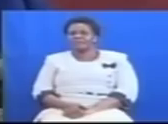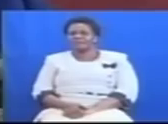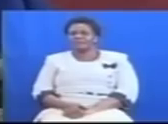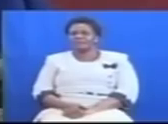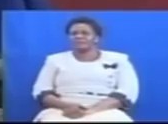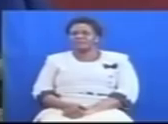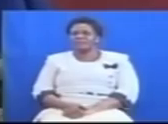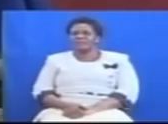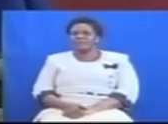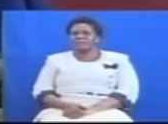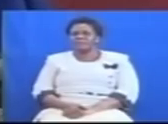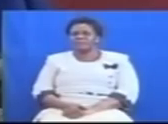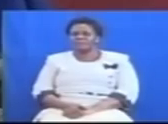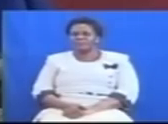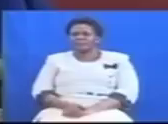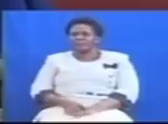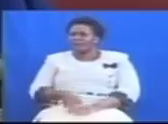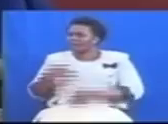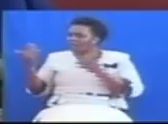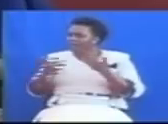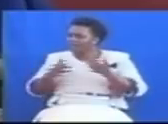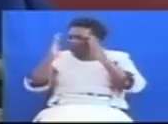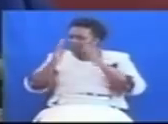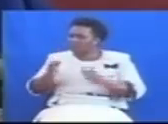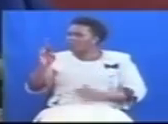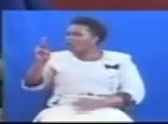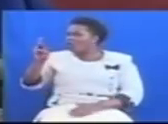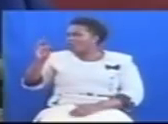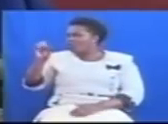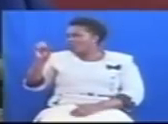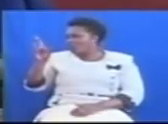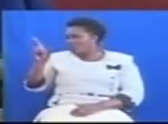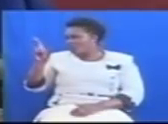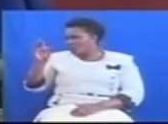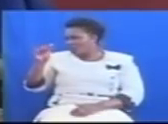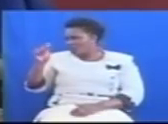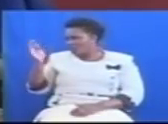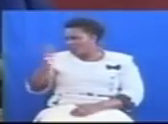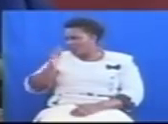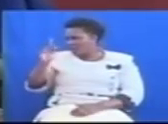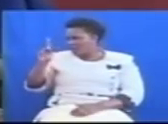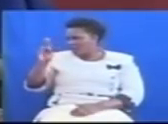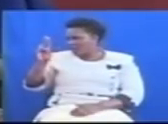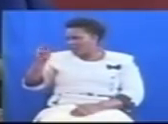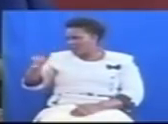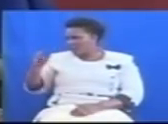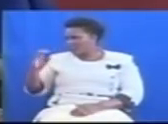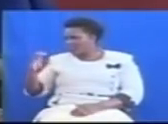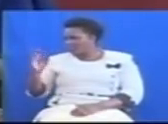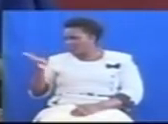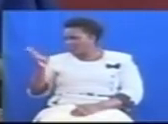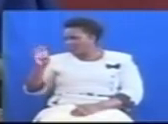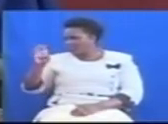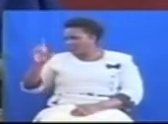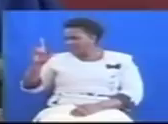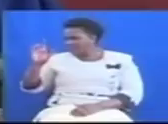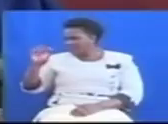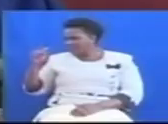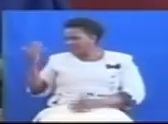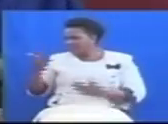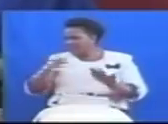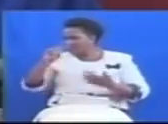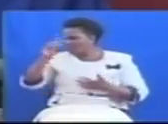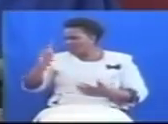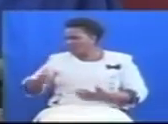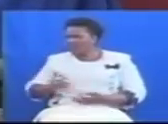Mheshimiwa Roda Edward Kuchera, mbunge wa viti maalum, sasa ulize swali lake.